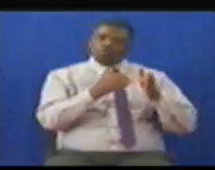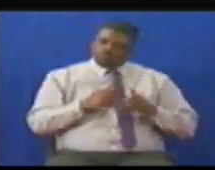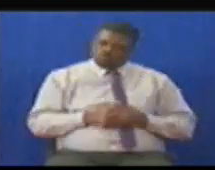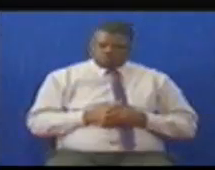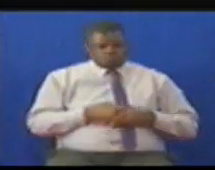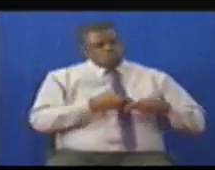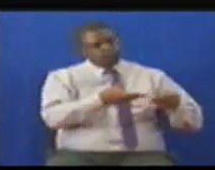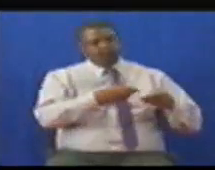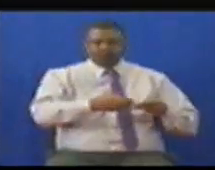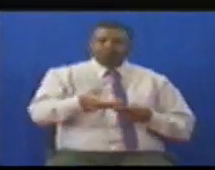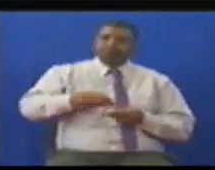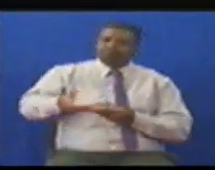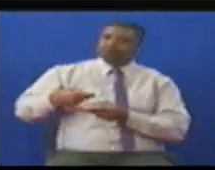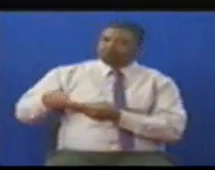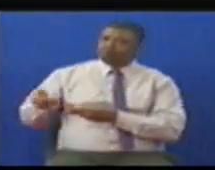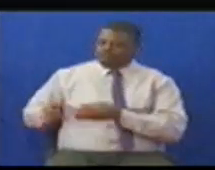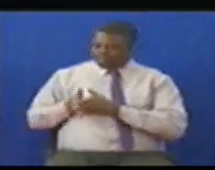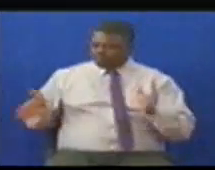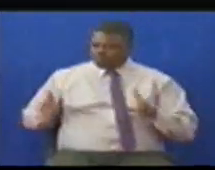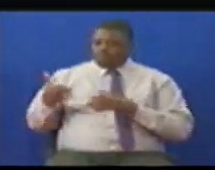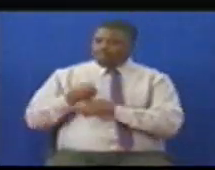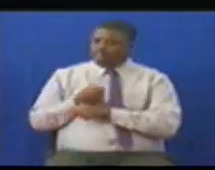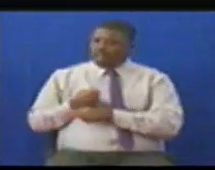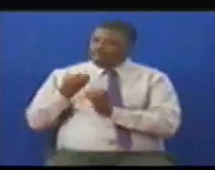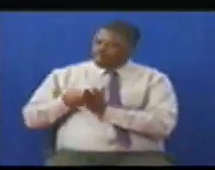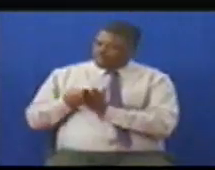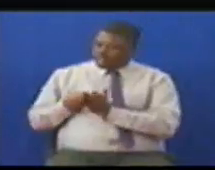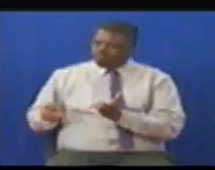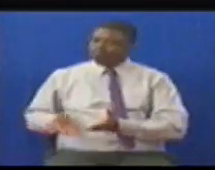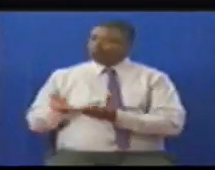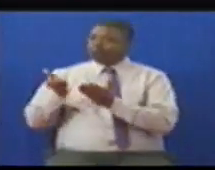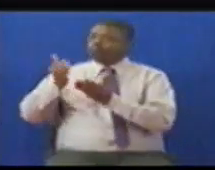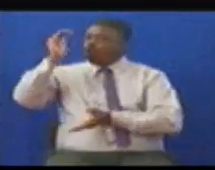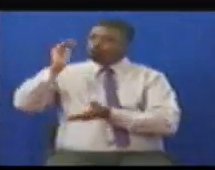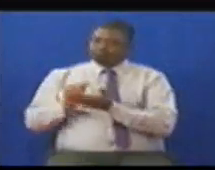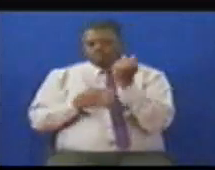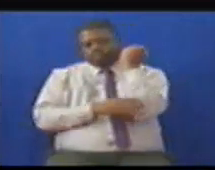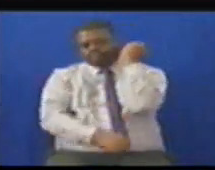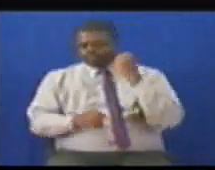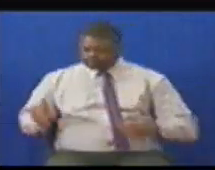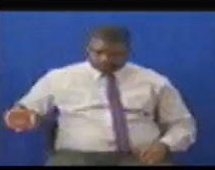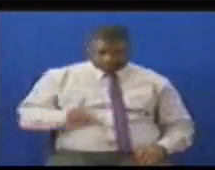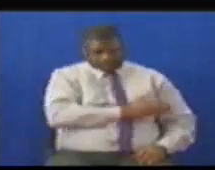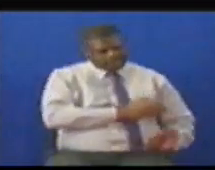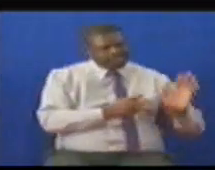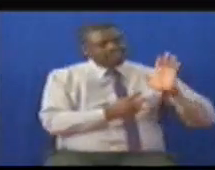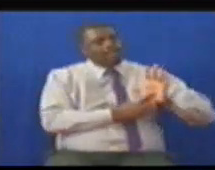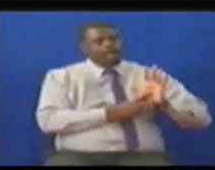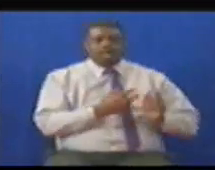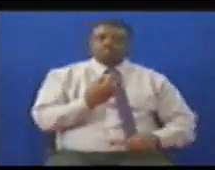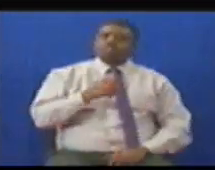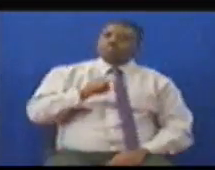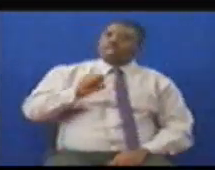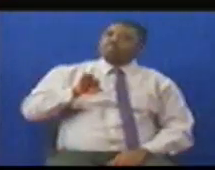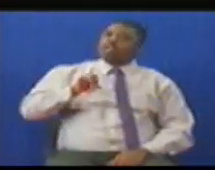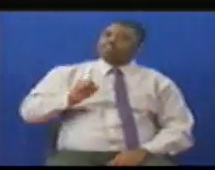kuwapa wananchi wa maeneo hayo fursa ya kunufaika na mpango. Saba, TASAF iongeze wigo kwenye mfumo wa malipo ya walengwa kwa